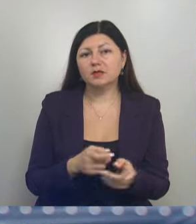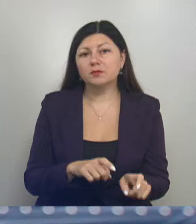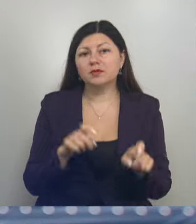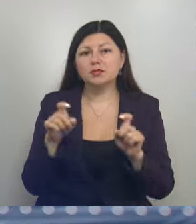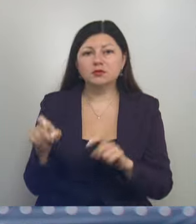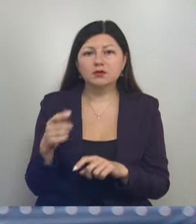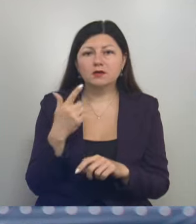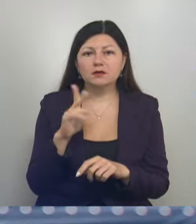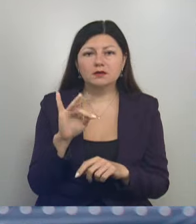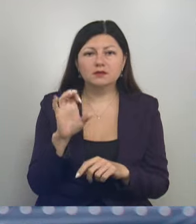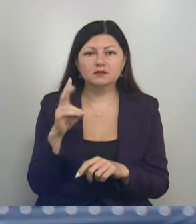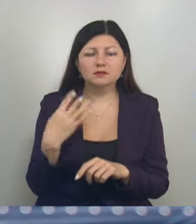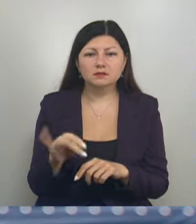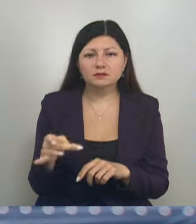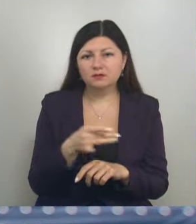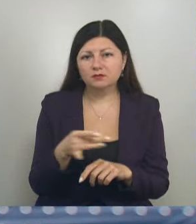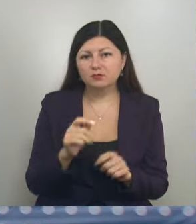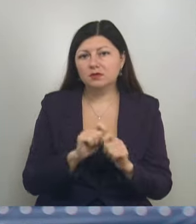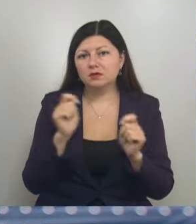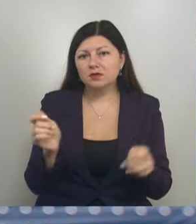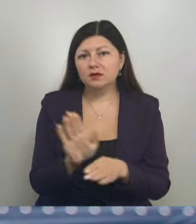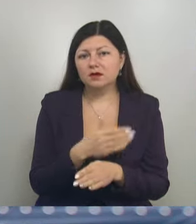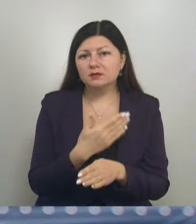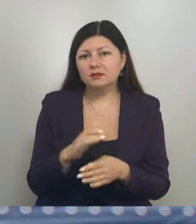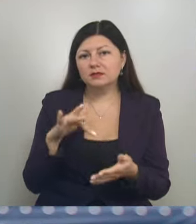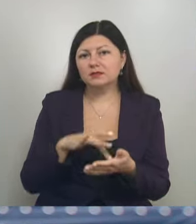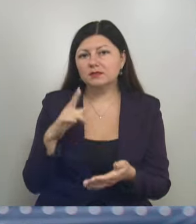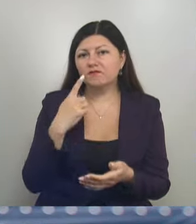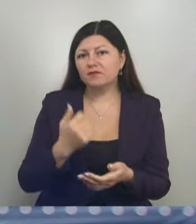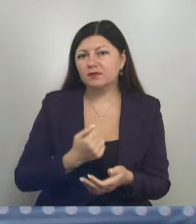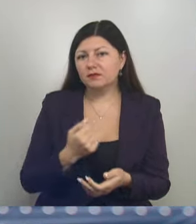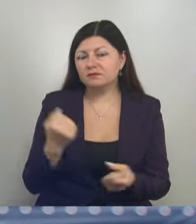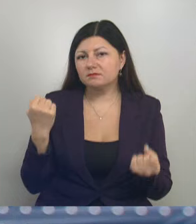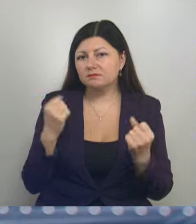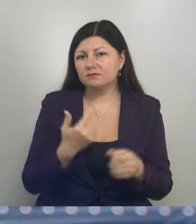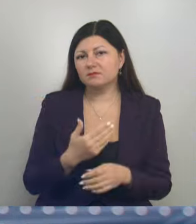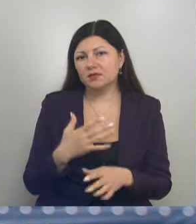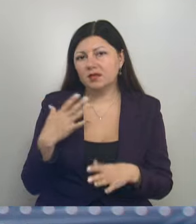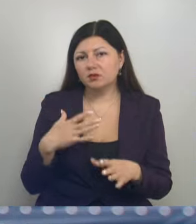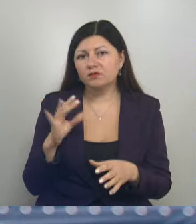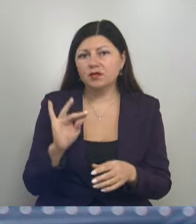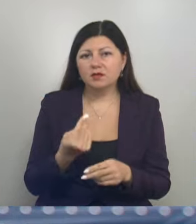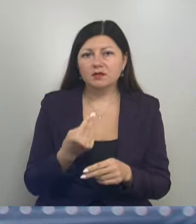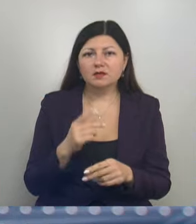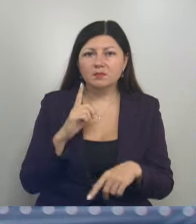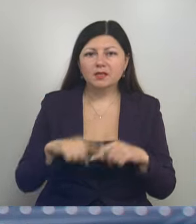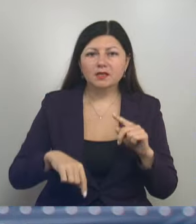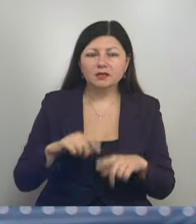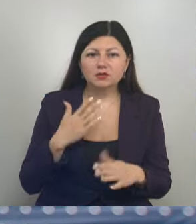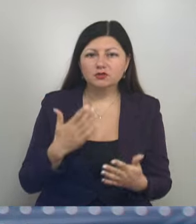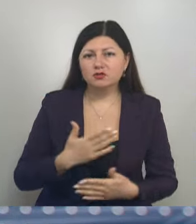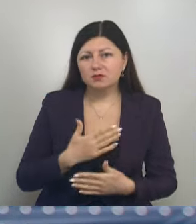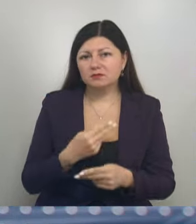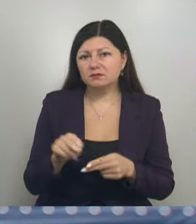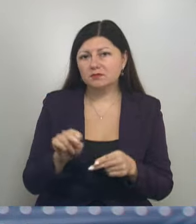Перенесемся в Красненский район. Там открыли отделение Центра военно-спортивной подготовки и патриотического воспитания молодежи «Воин». Курсанты